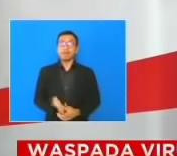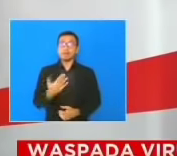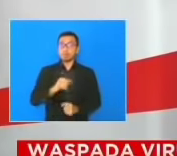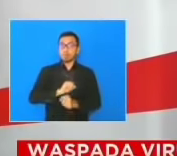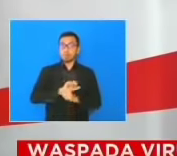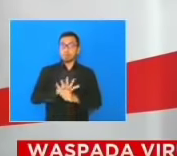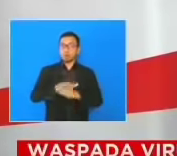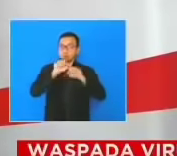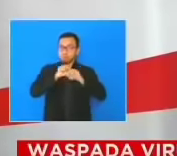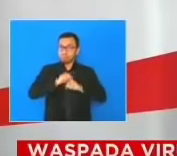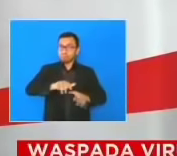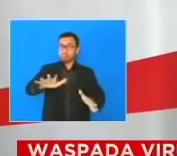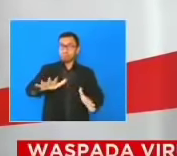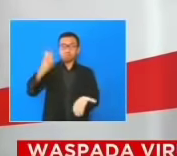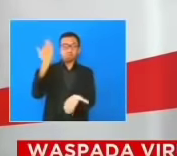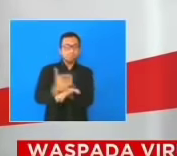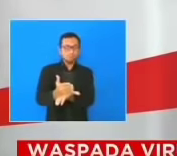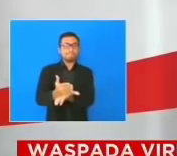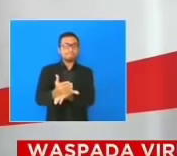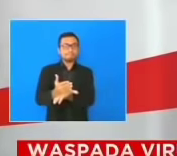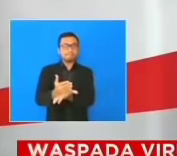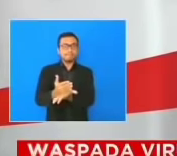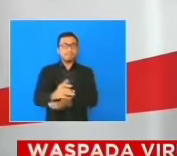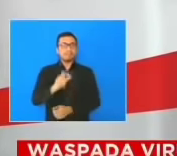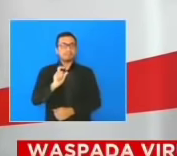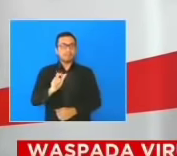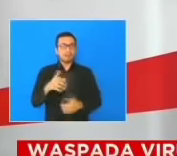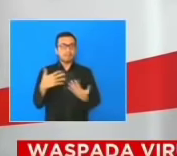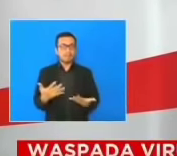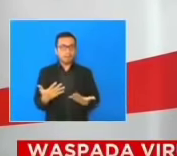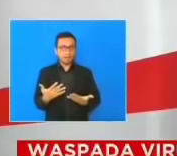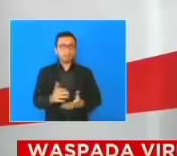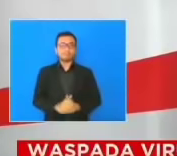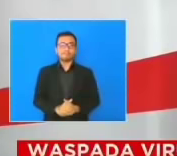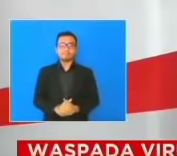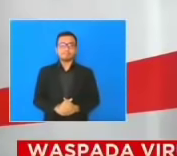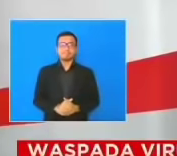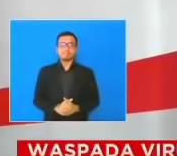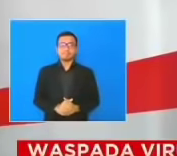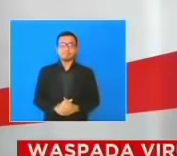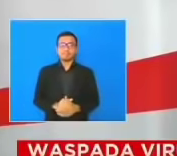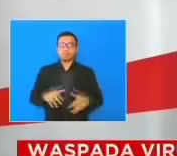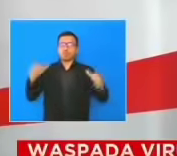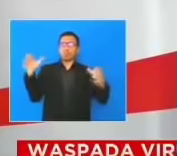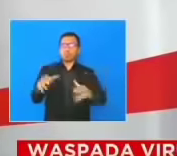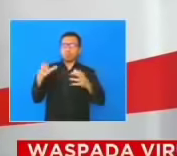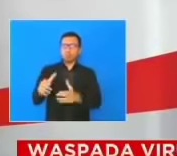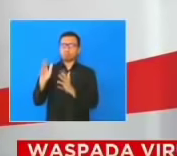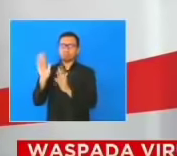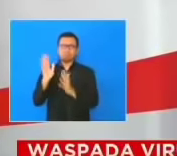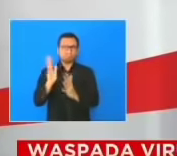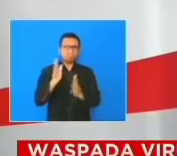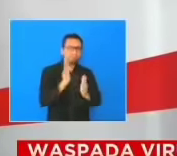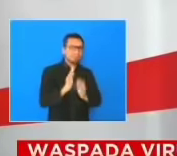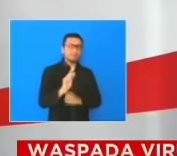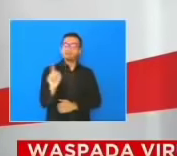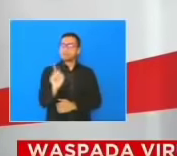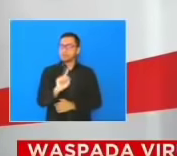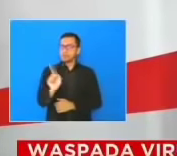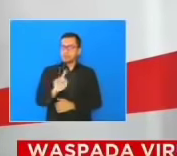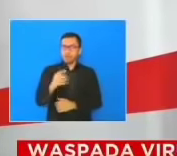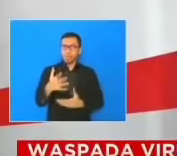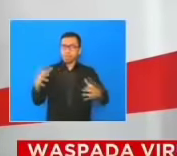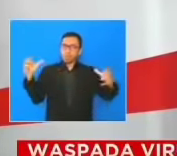ini dengan cara tidak melakukan mobilisasi sosial untuk kepentingan